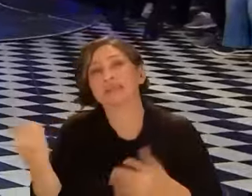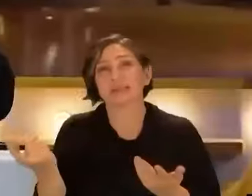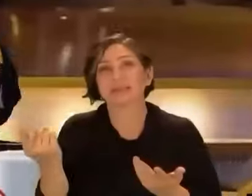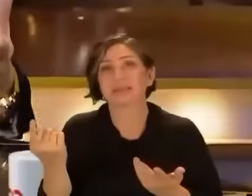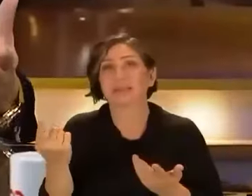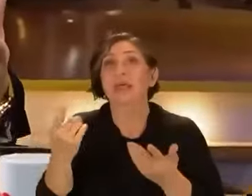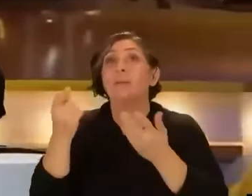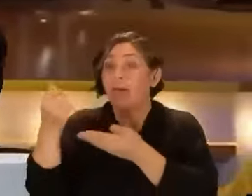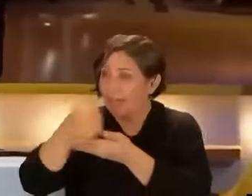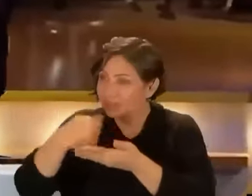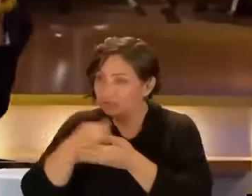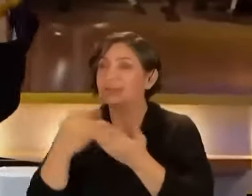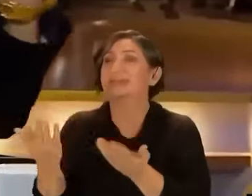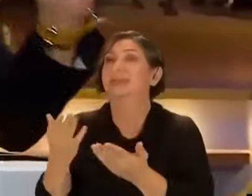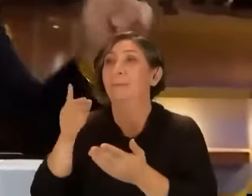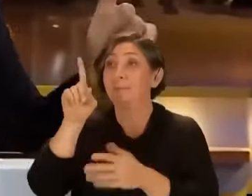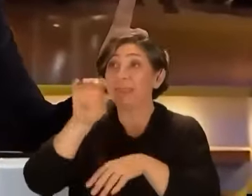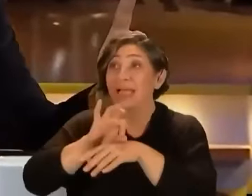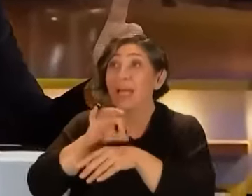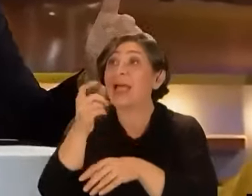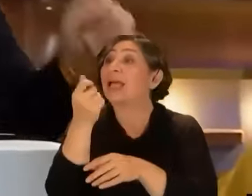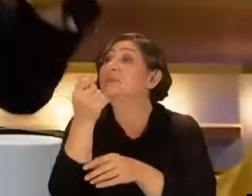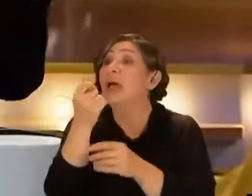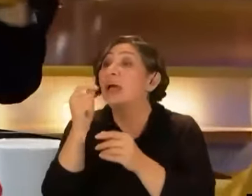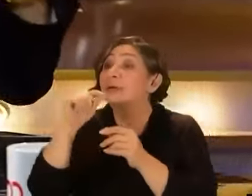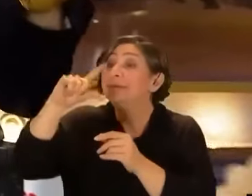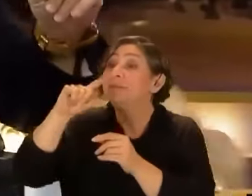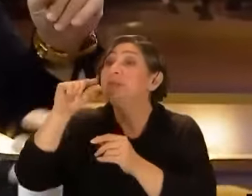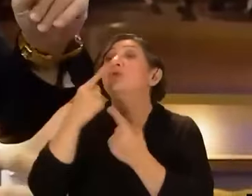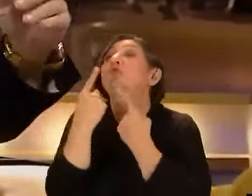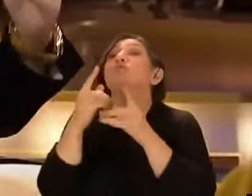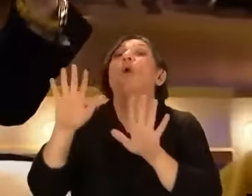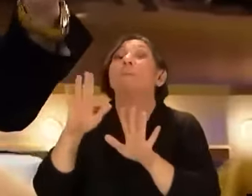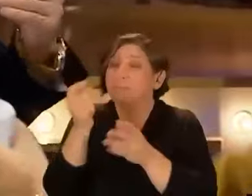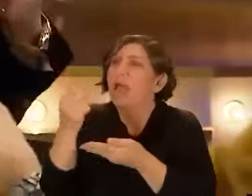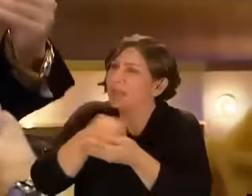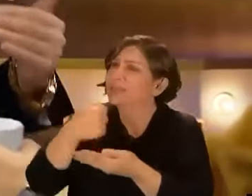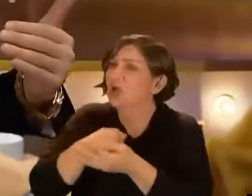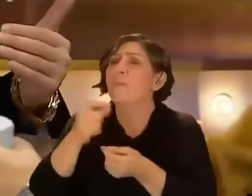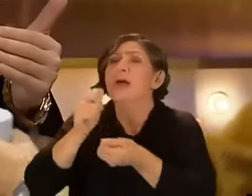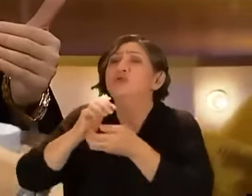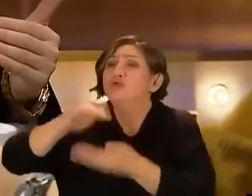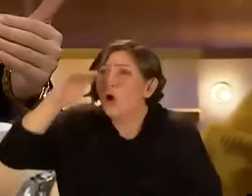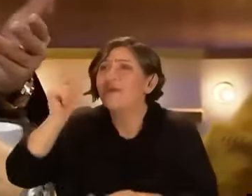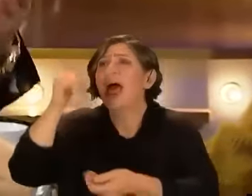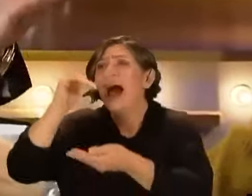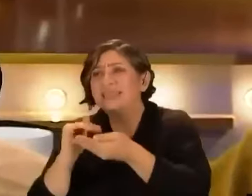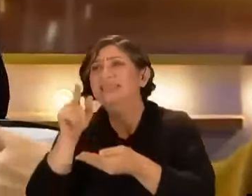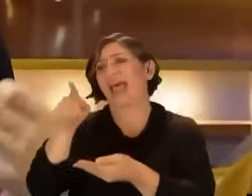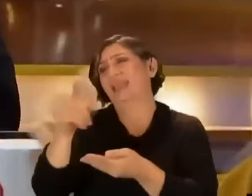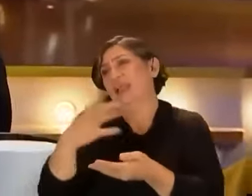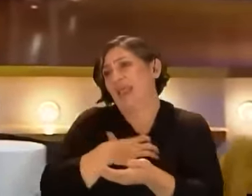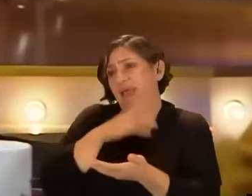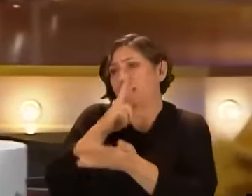Evet. Zaten kazanacaksın. Bir dakika, miktardan söz etmiyorum. Zaten kazanacaksın. Bunun az ya da çok olması senin elinde.